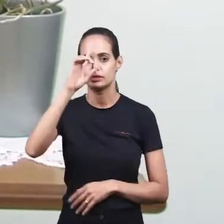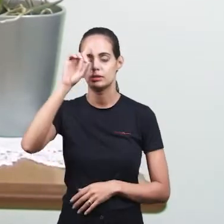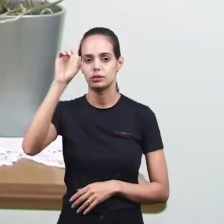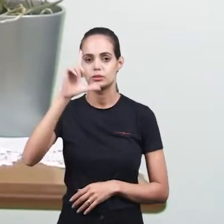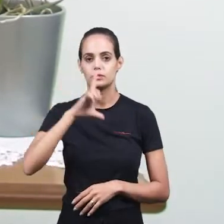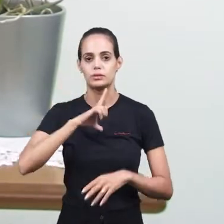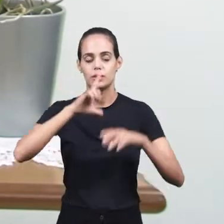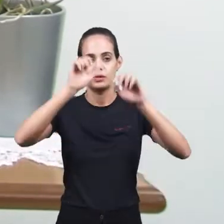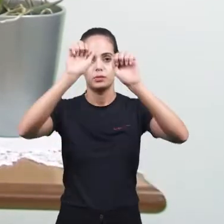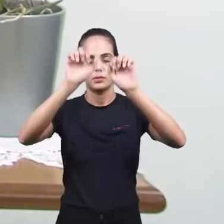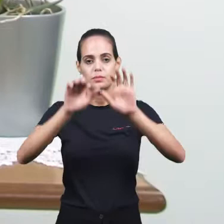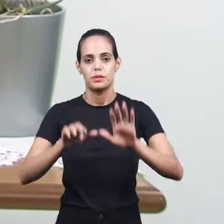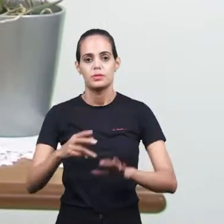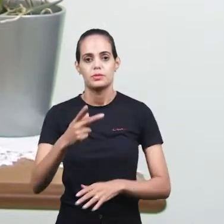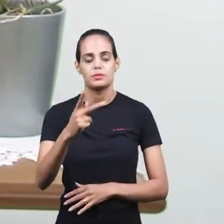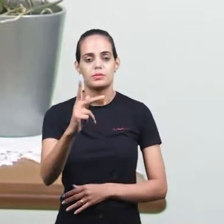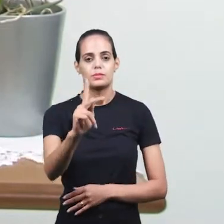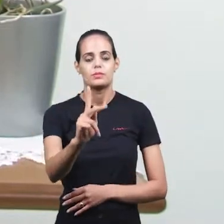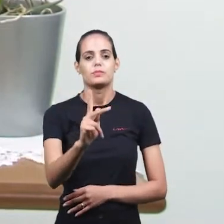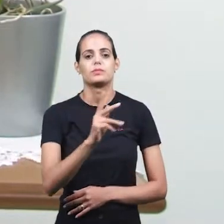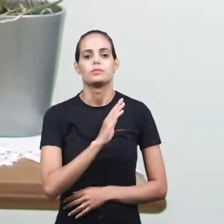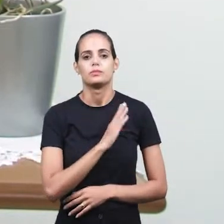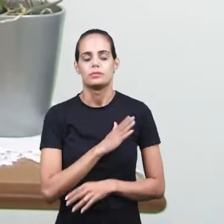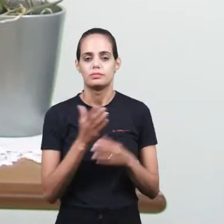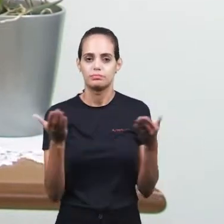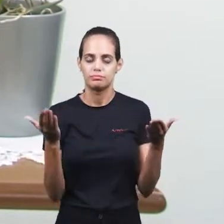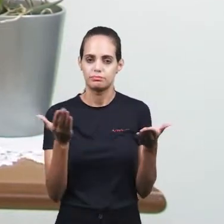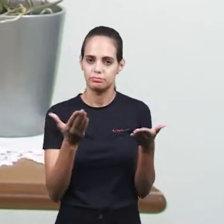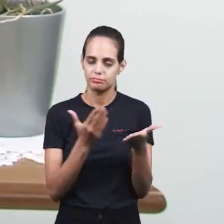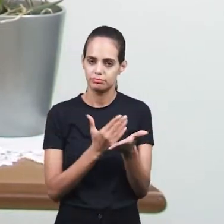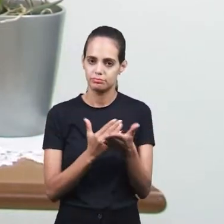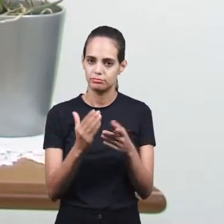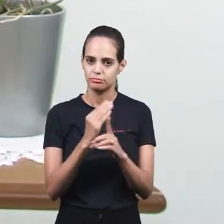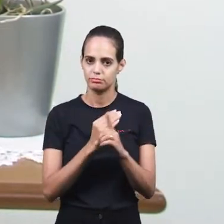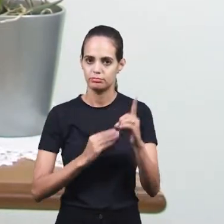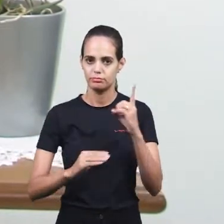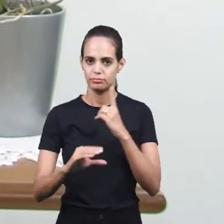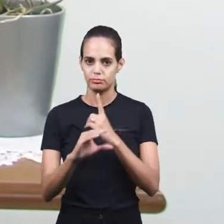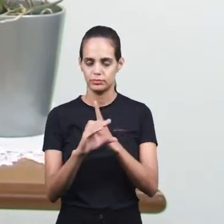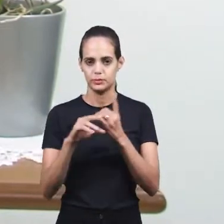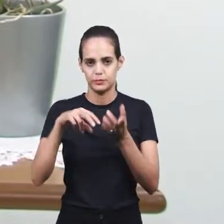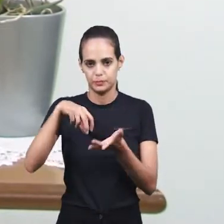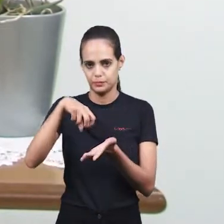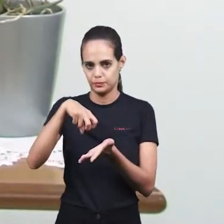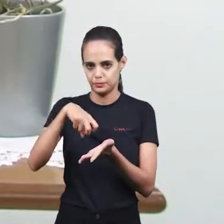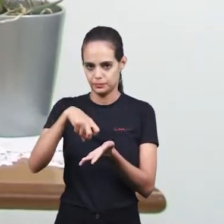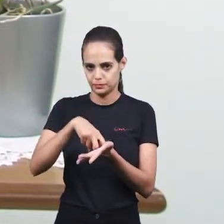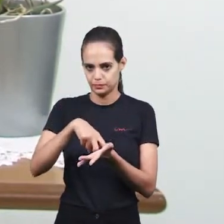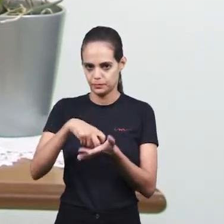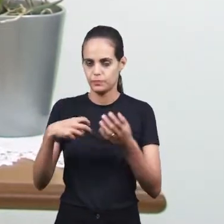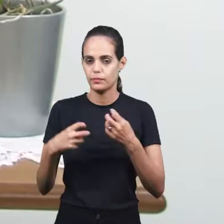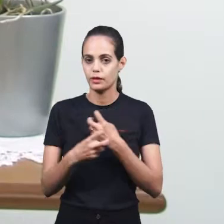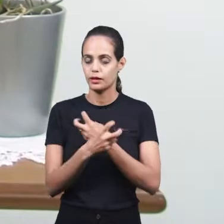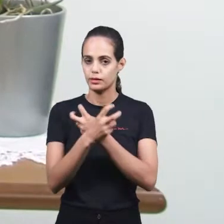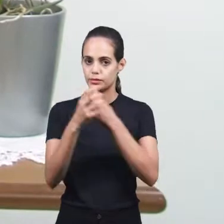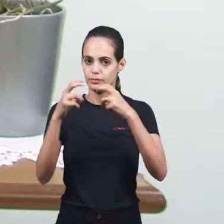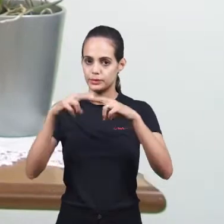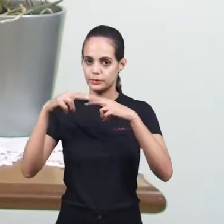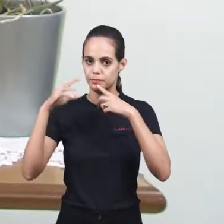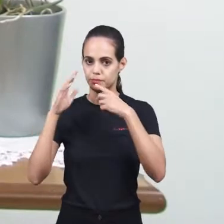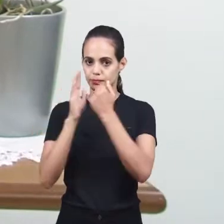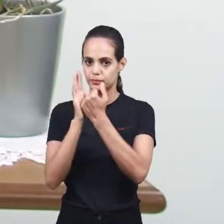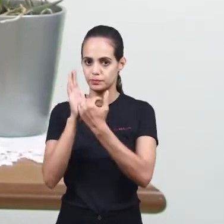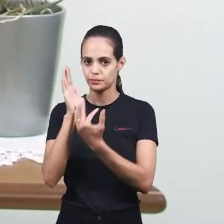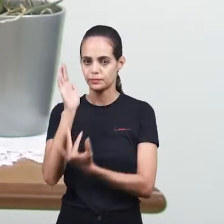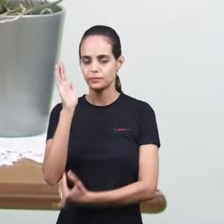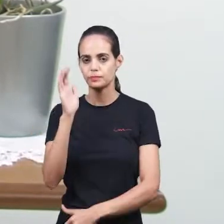благословение для вас. Давайте в этот момент склоним наши колени, чтобы помолиться Господу и воззвать о крови